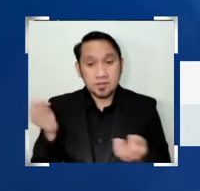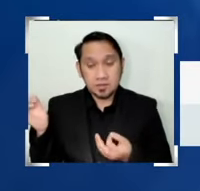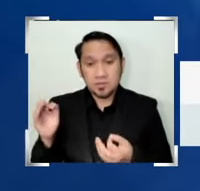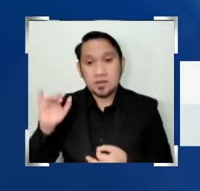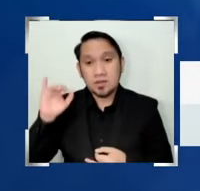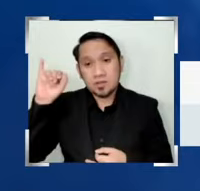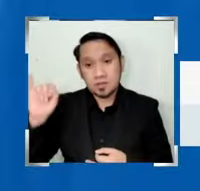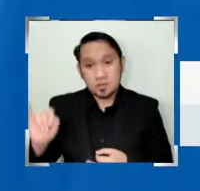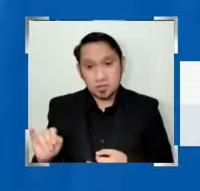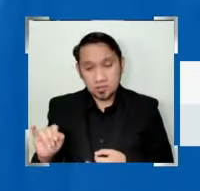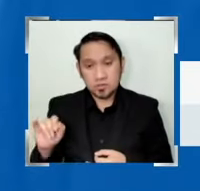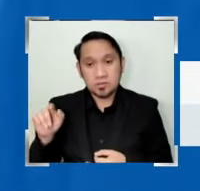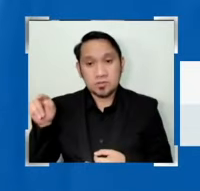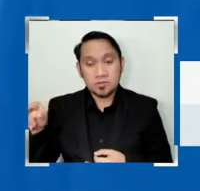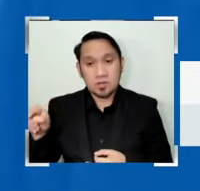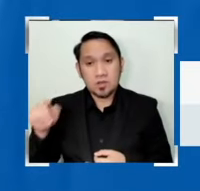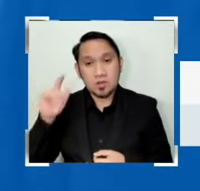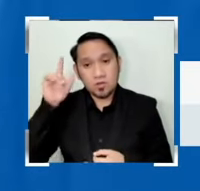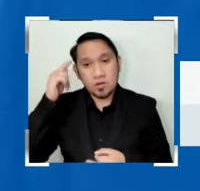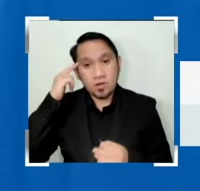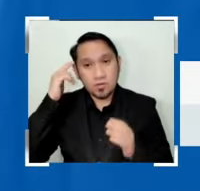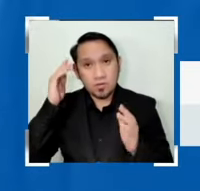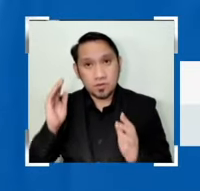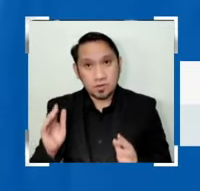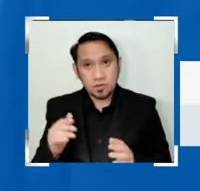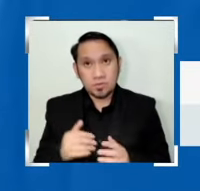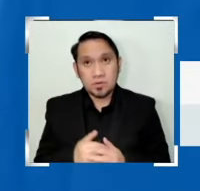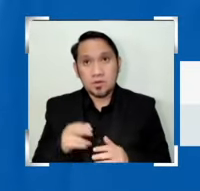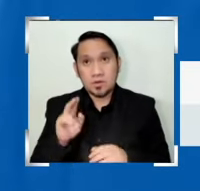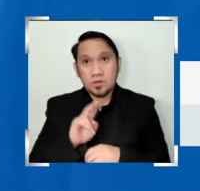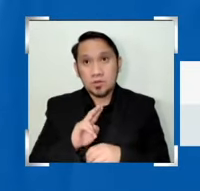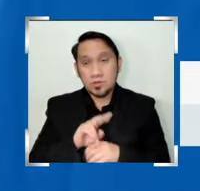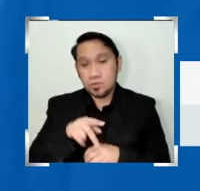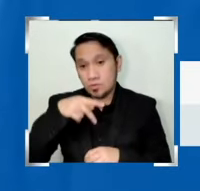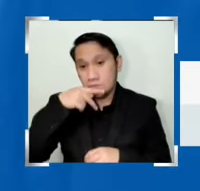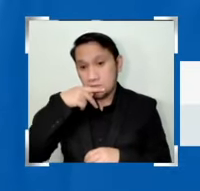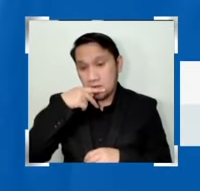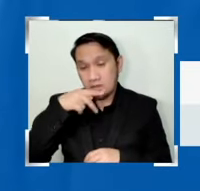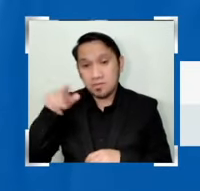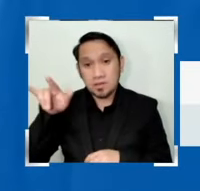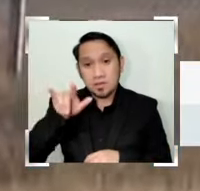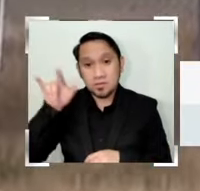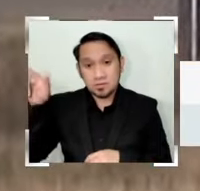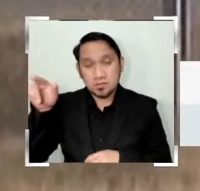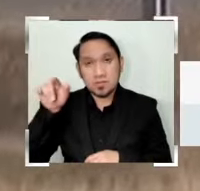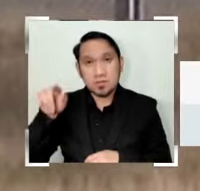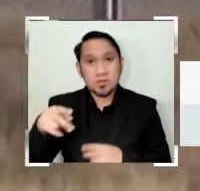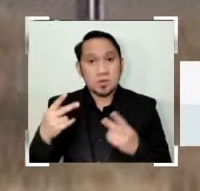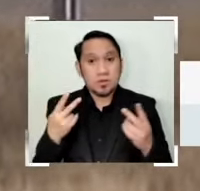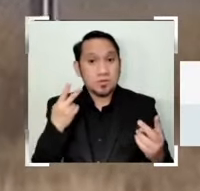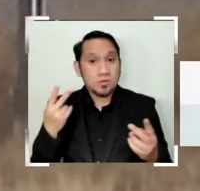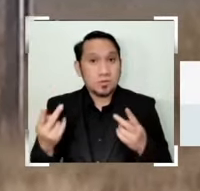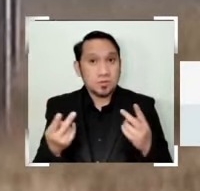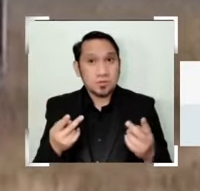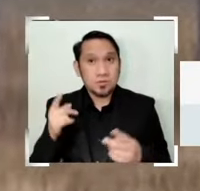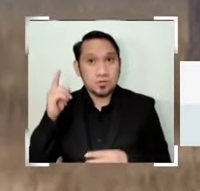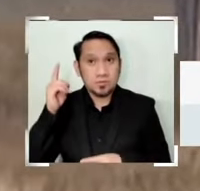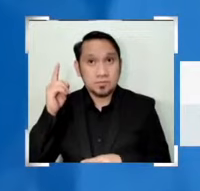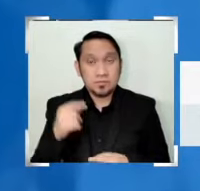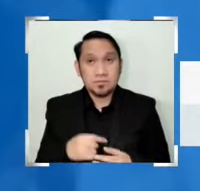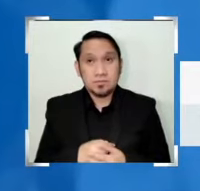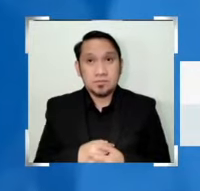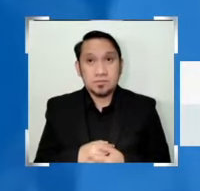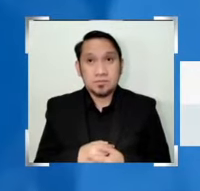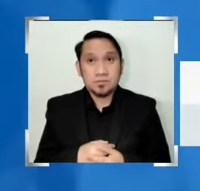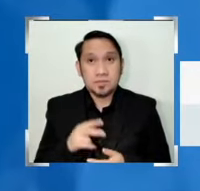Luis Chavit Singson gamit ang kanyang private jet. Isa sa pinasyalan ni Sung-gi ang sikat na Kalia Crisologo sa